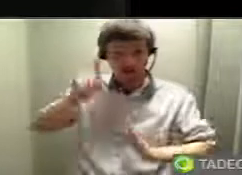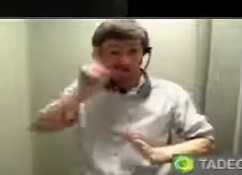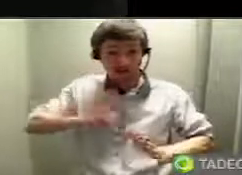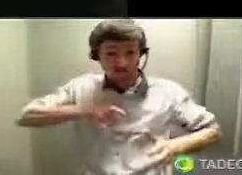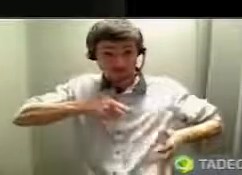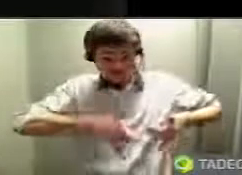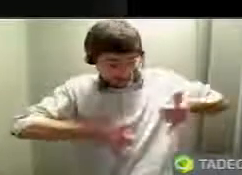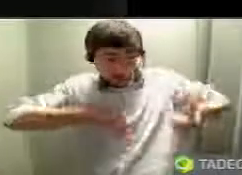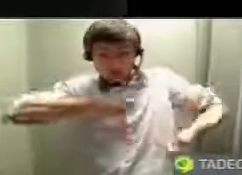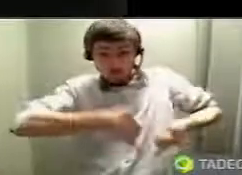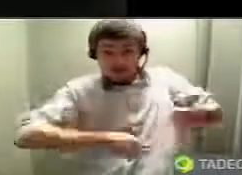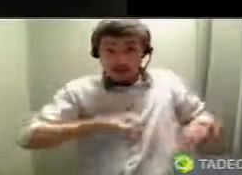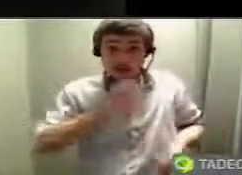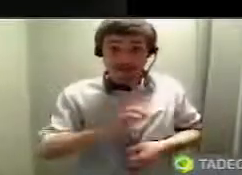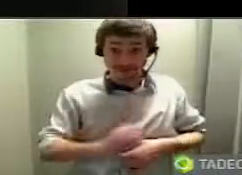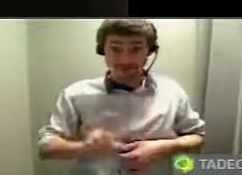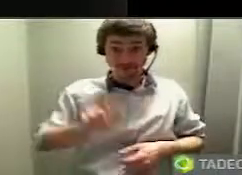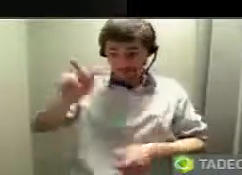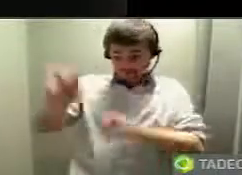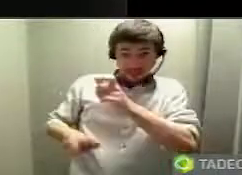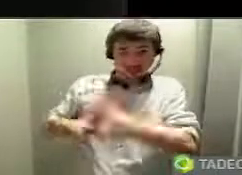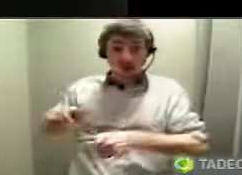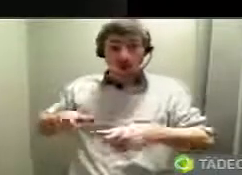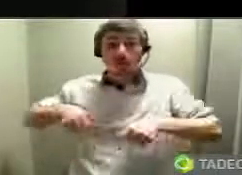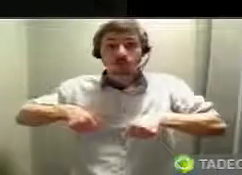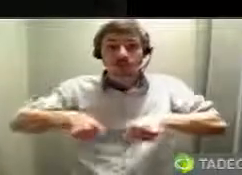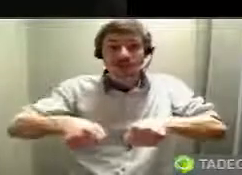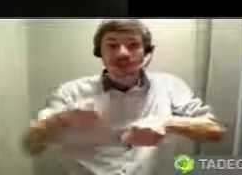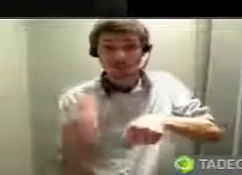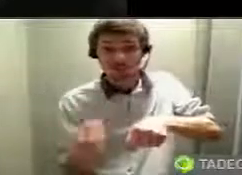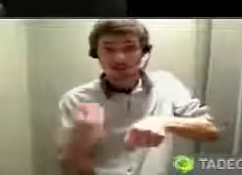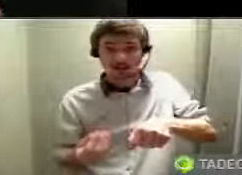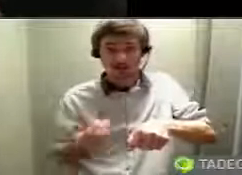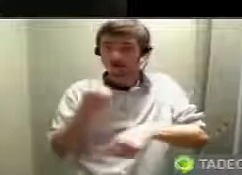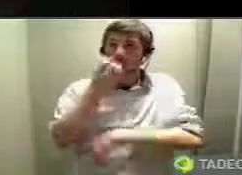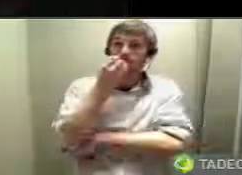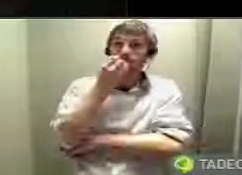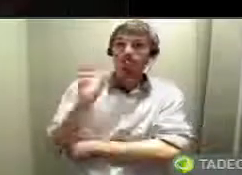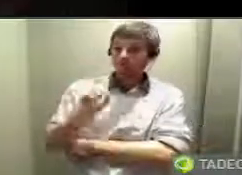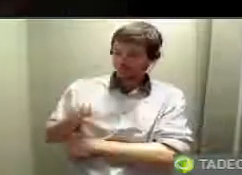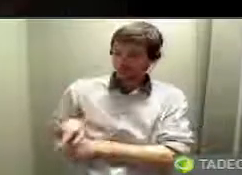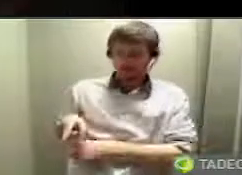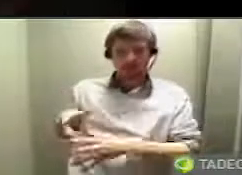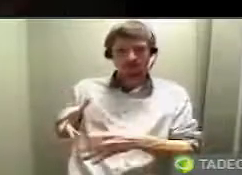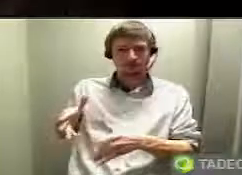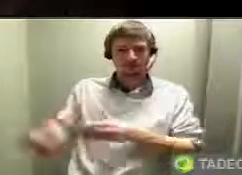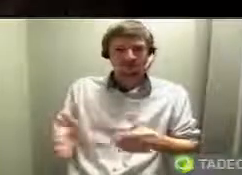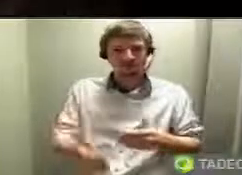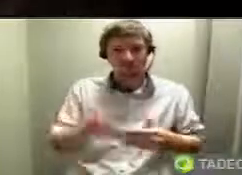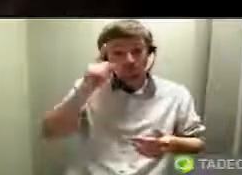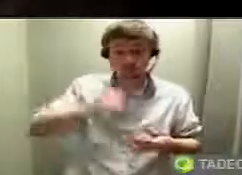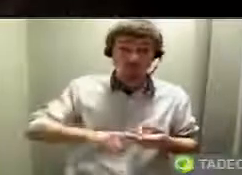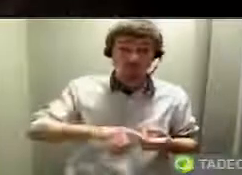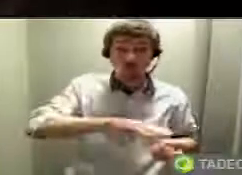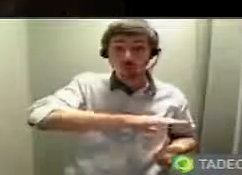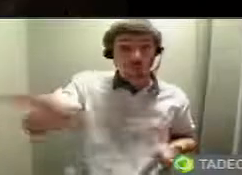c'est pas bien pour les gens qui poussent les poussettes, c'est pas bien pour tout le monde. Donc, ils ont trouvé des pavés en